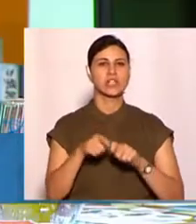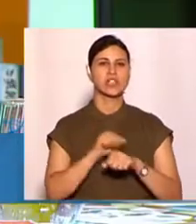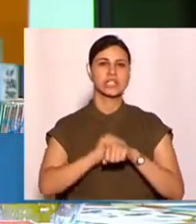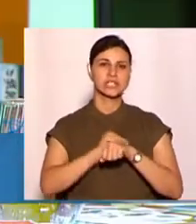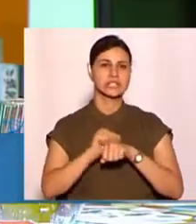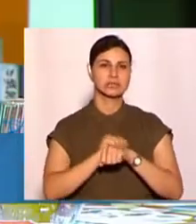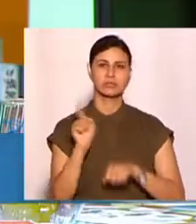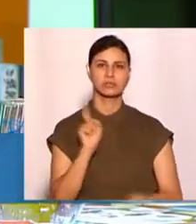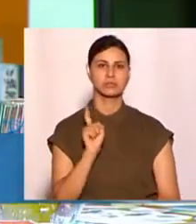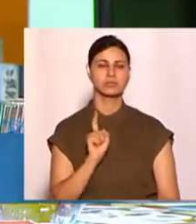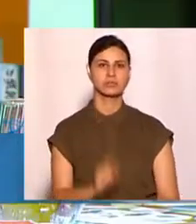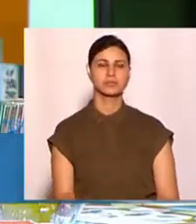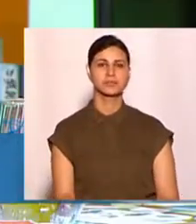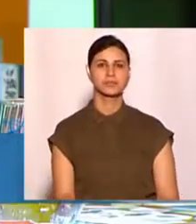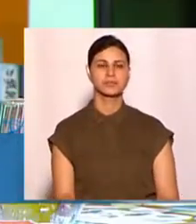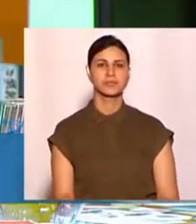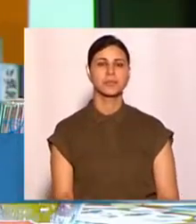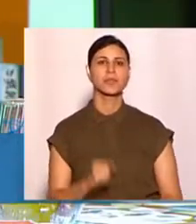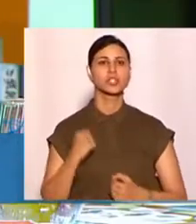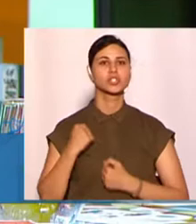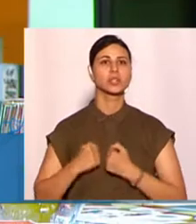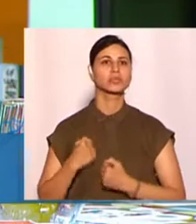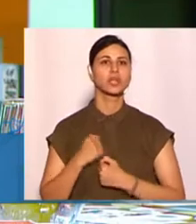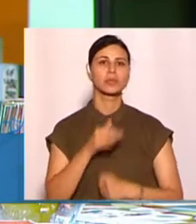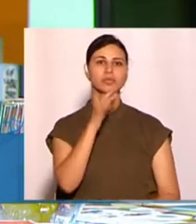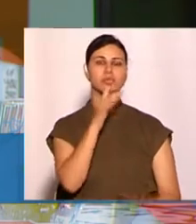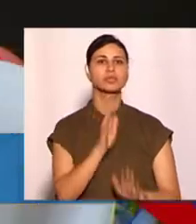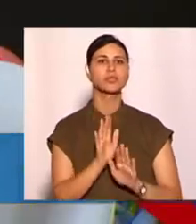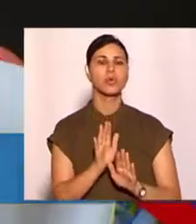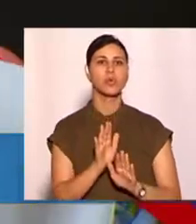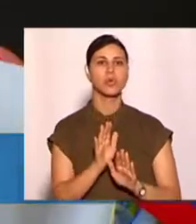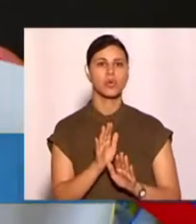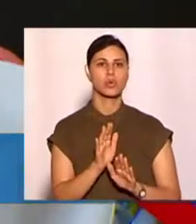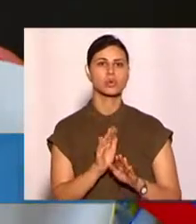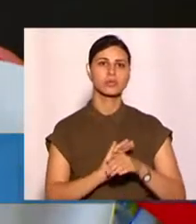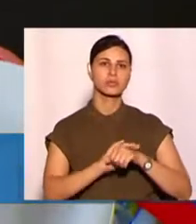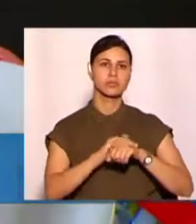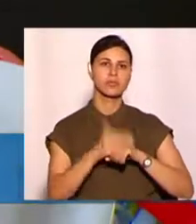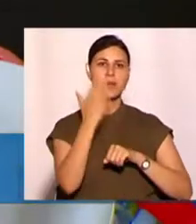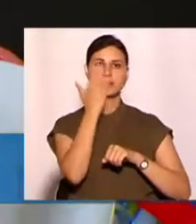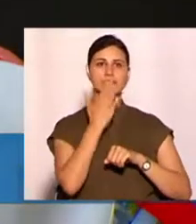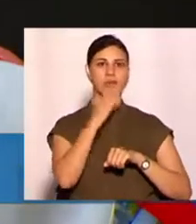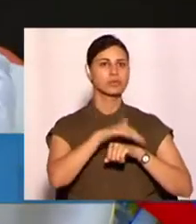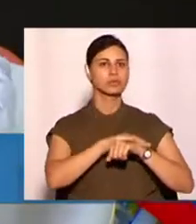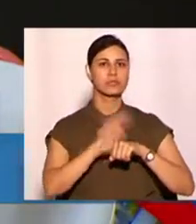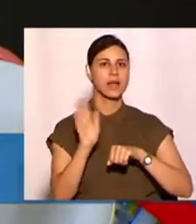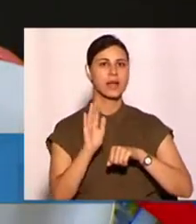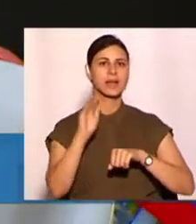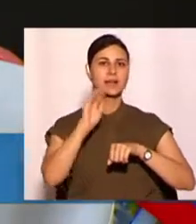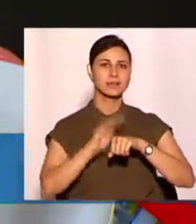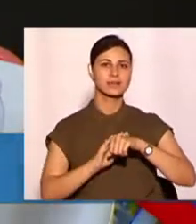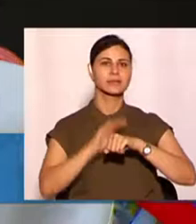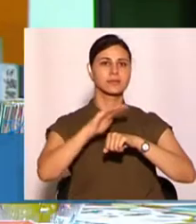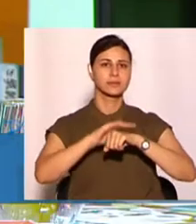რომლითაც გაიხეხავთ კანს. შემშრალების დროს მხოლოდ და მხოლოდ არ წაისვათ პირსახოცი, ესე ზემოდან